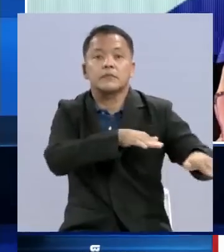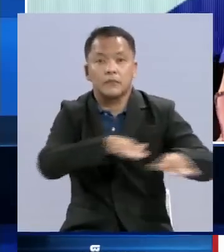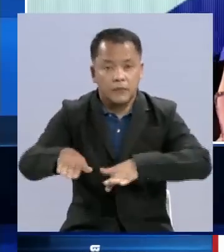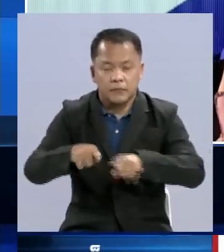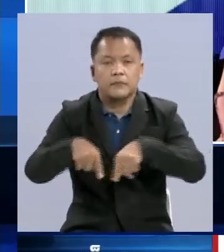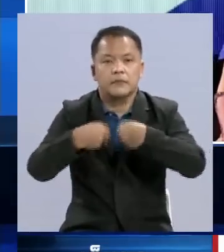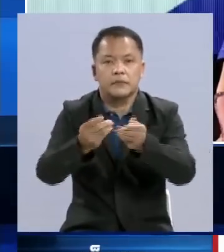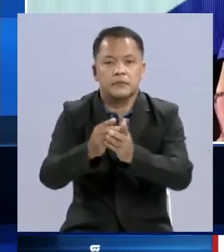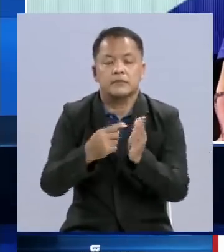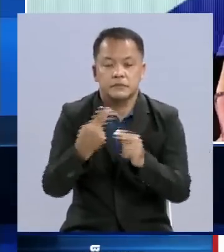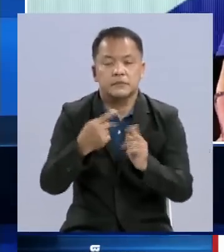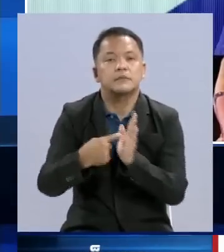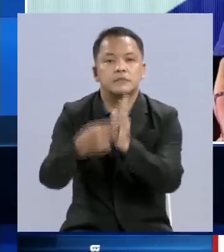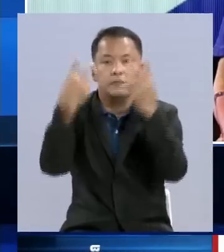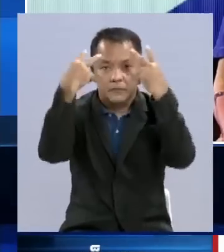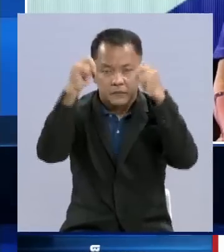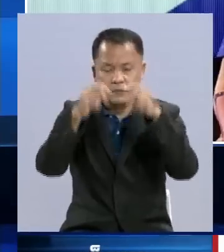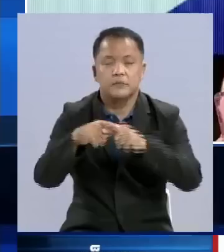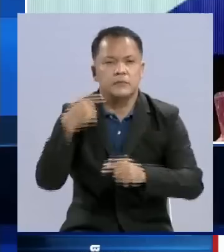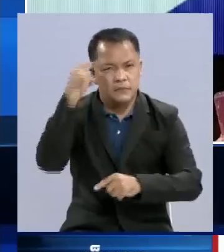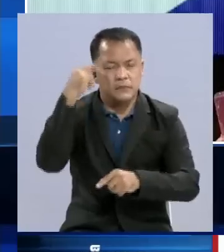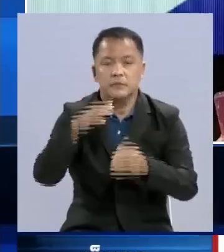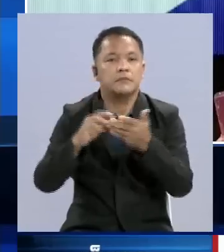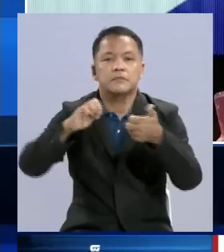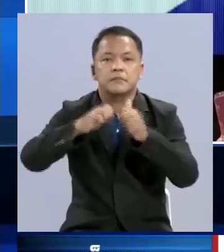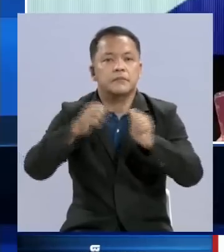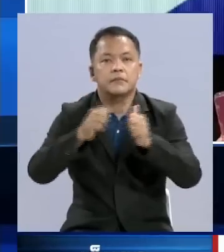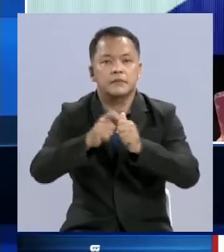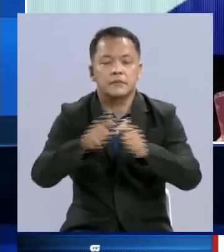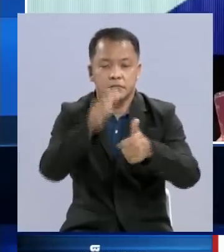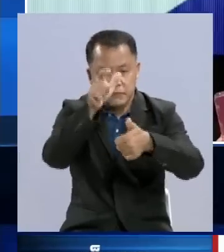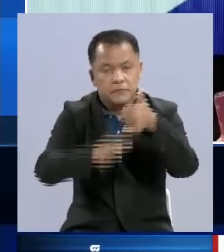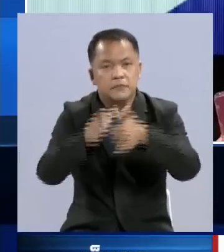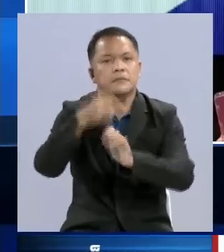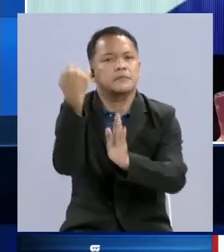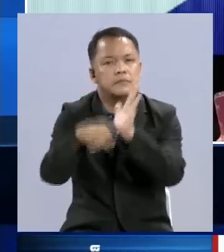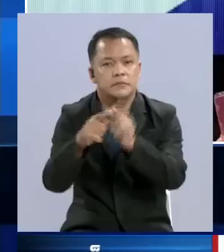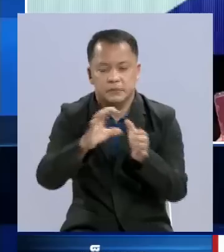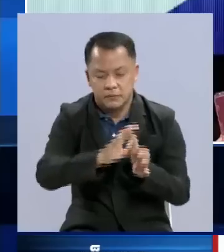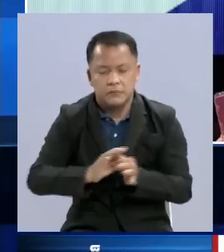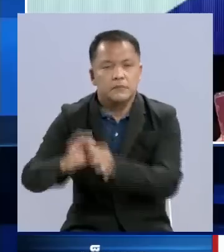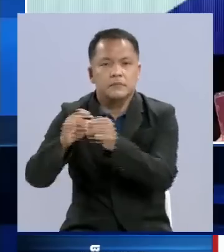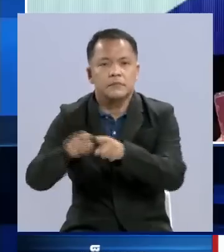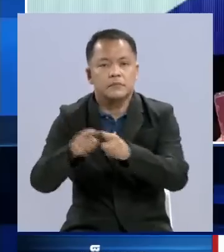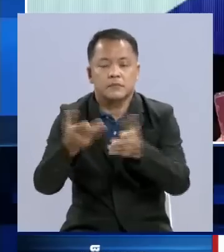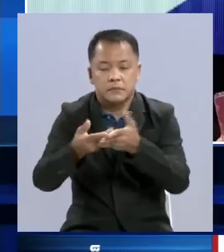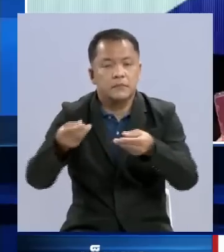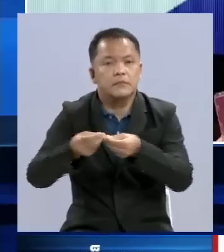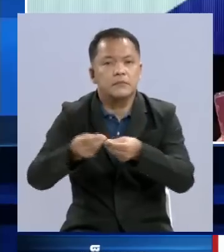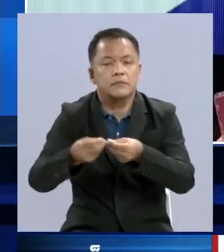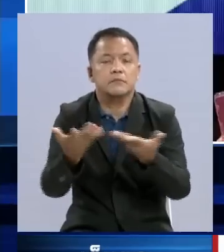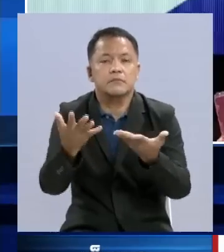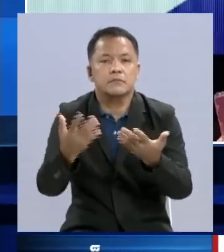อมที่จะถูกเสนอชื่อเป็นนายกก็เข้าใจว่าไม่น่าจะมีปัญหาเรื่องของคุณสมบัติแล้วก็โยงไปจนถึงเรื่องของการถือหุ้นแต่อย่าง